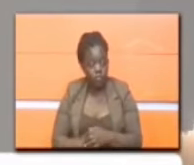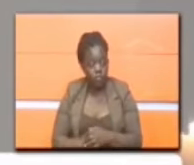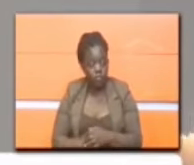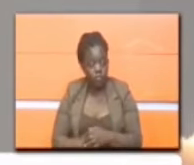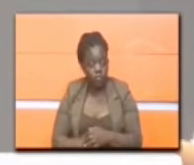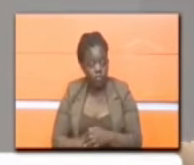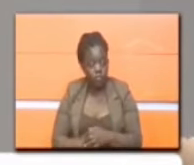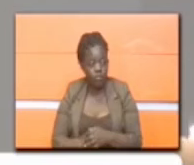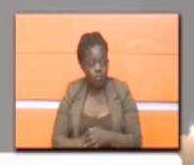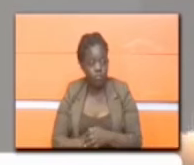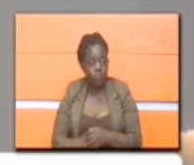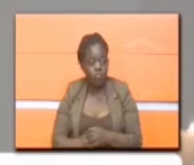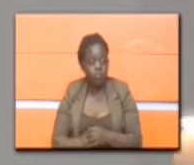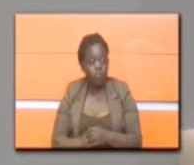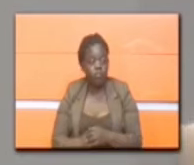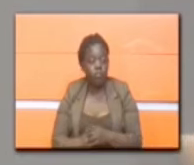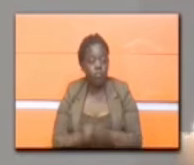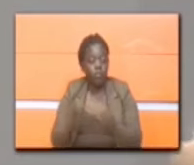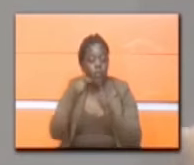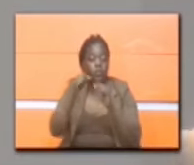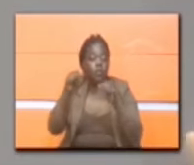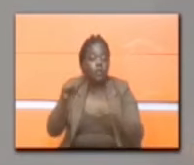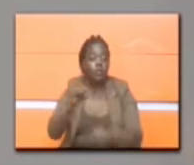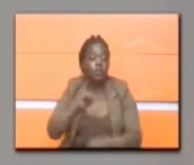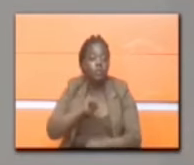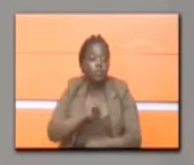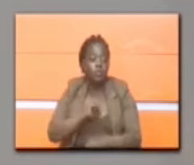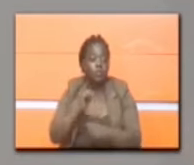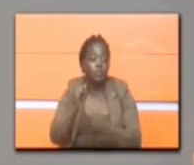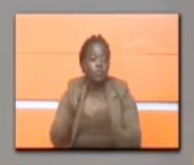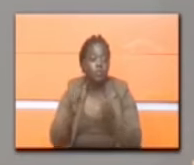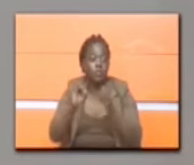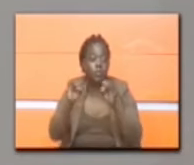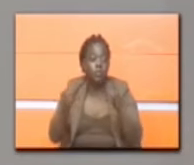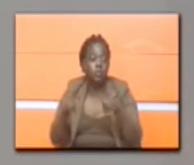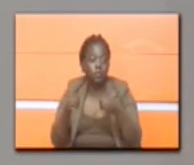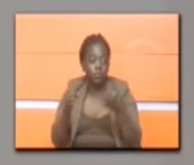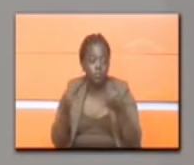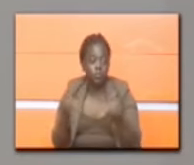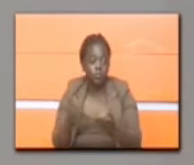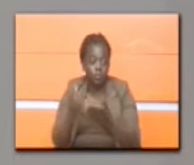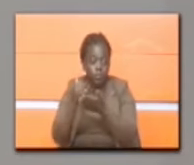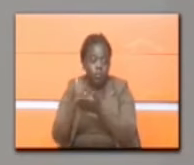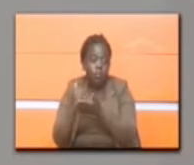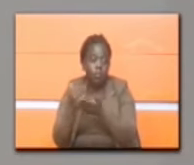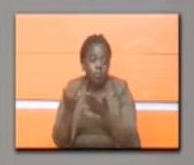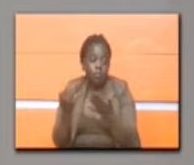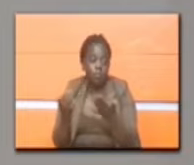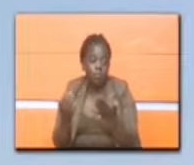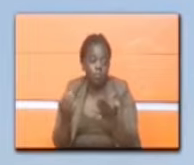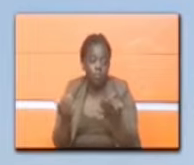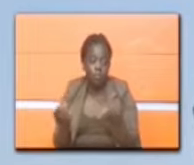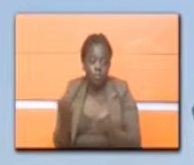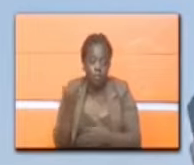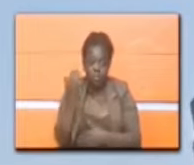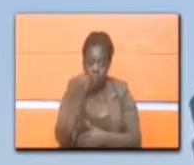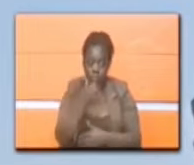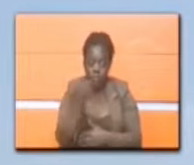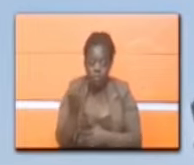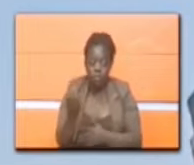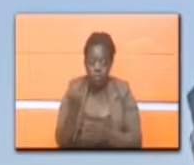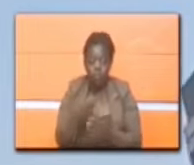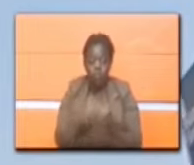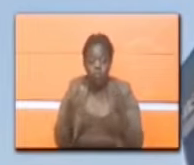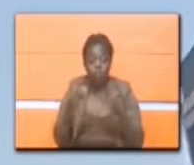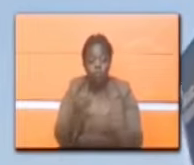here. This wedding will be just like a temple for a drama. Bakira ebigenda